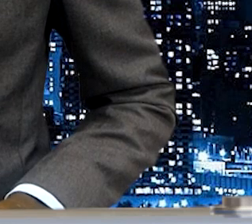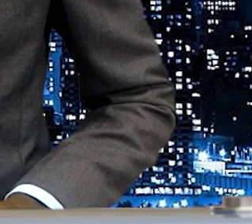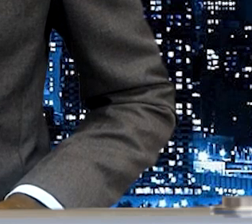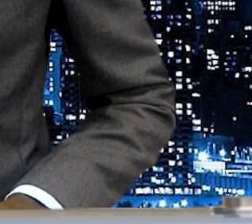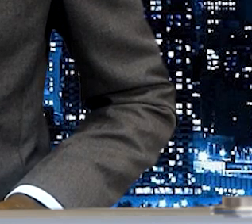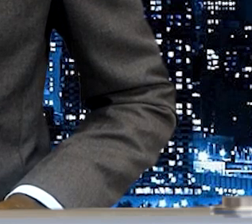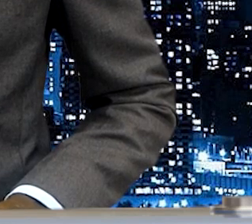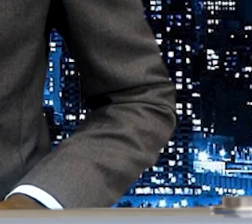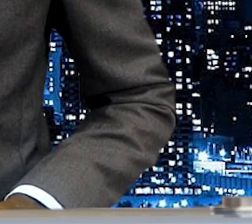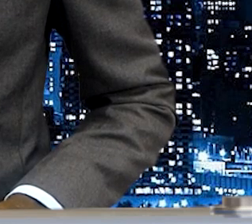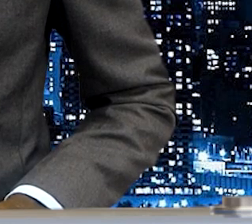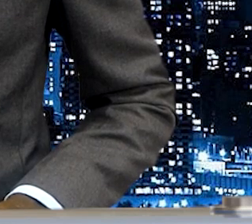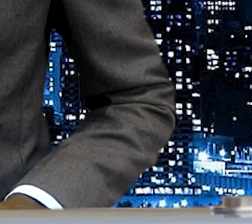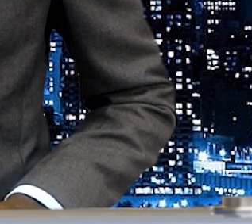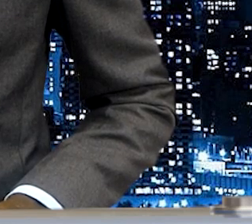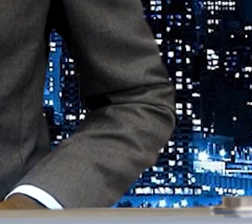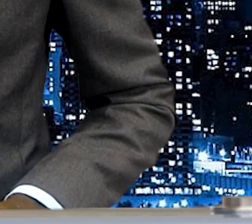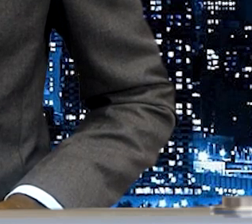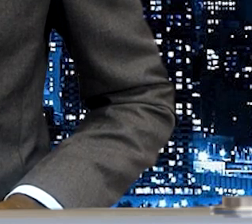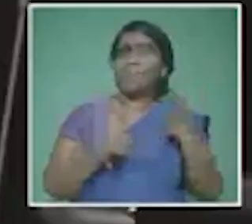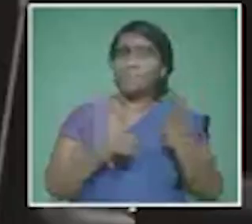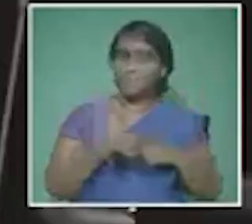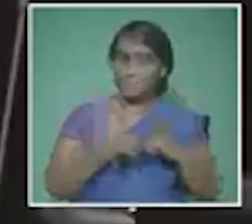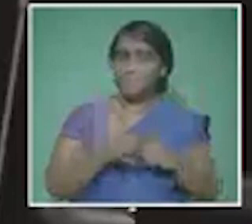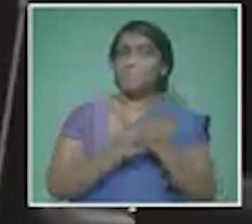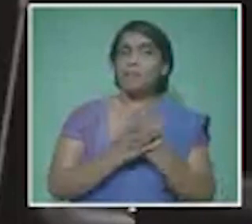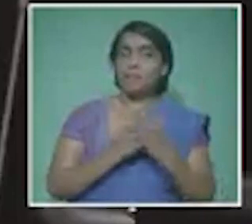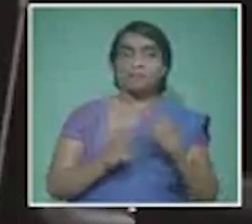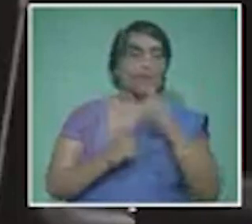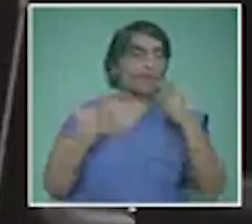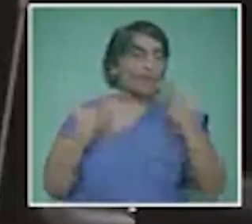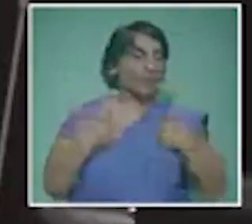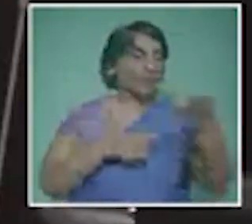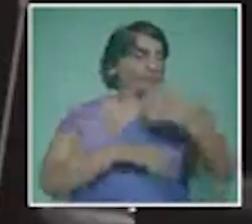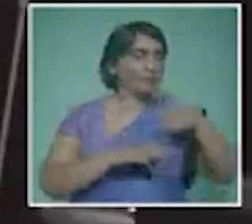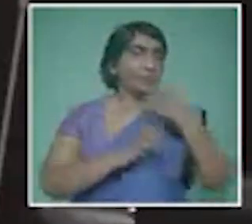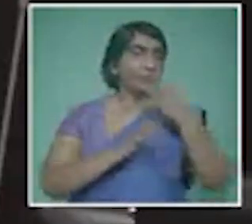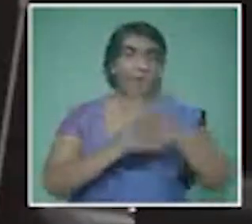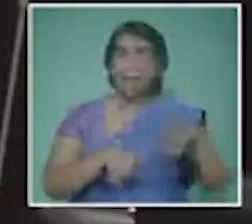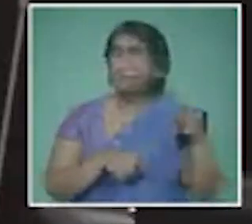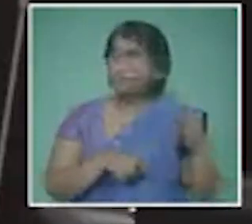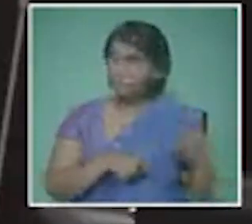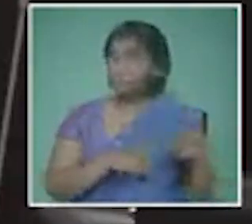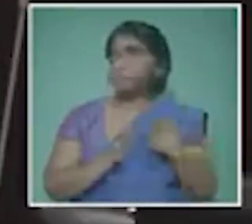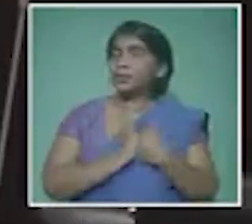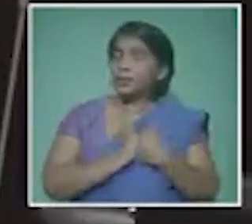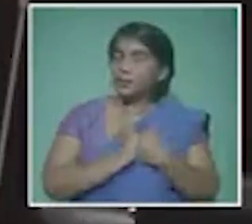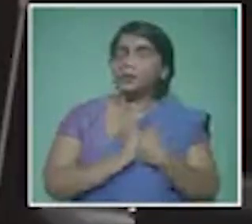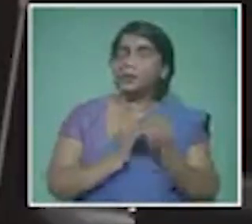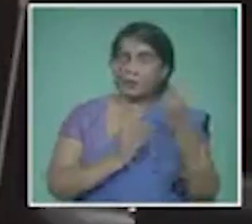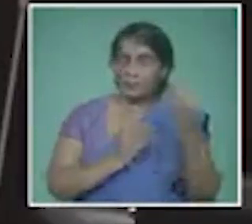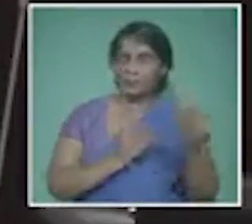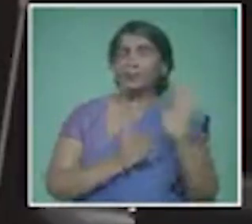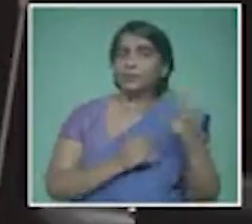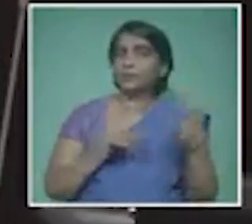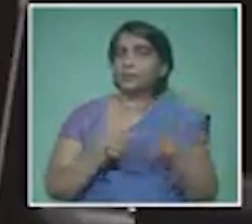முன்னெடுக்கப்படுவதாக பாராளுமன்றத்தில் விஜயதாச ராஜபக்ச தெரிவித்துள்ளார். நீதி சேஸ்திரேட்டாத் நீதி வித்யாலயட்டாத் கௌரவியாக்கா லபினவா